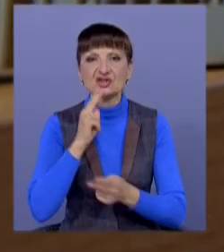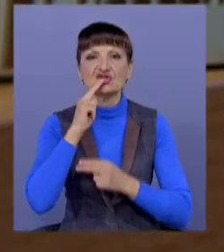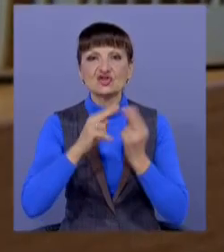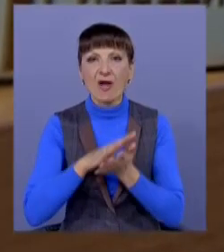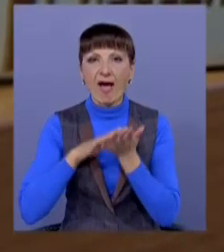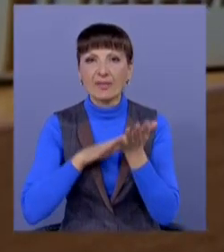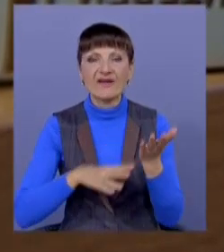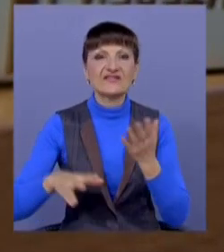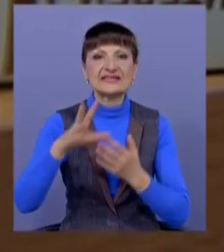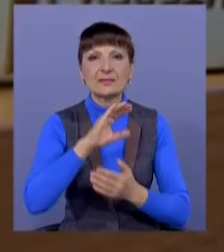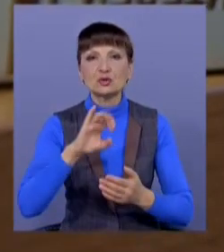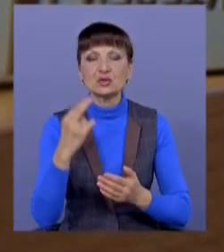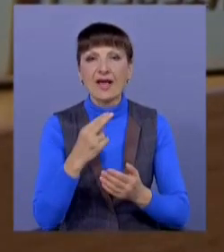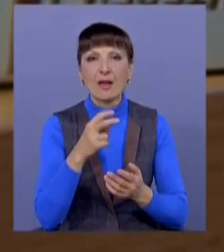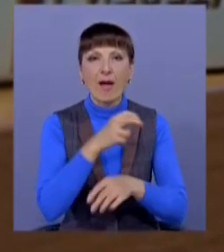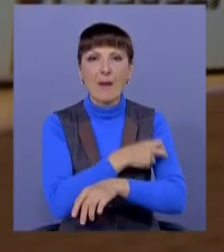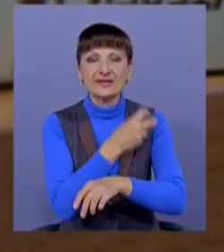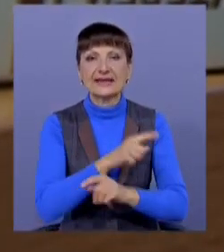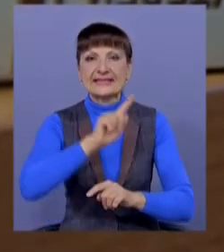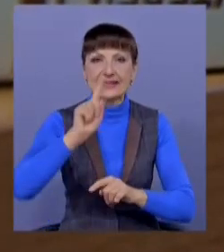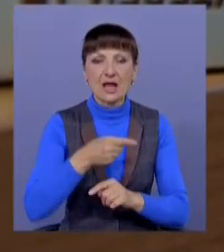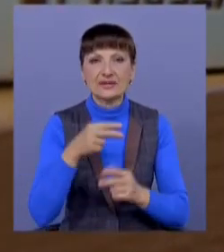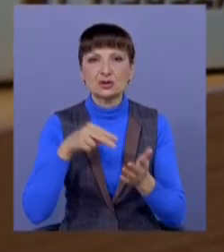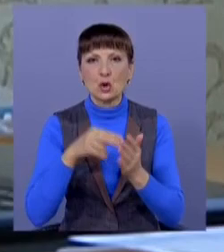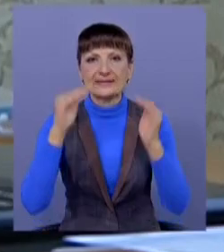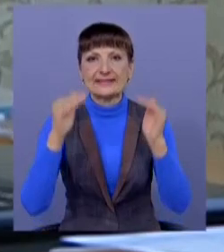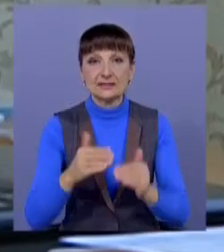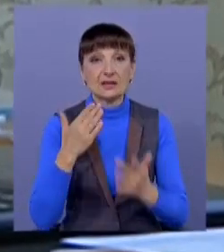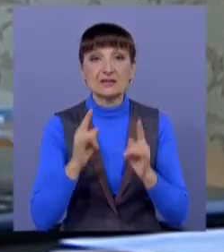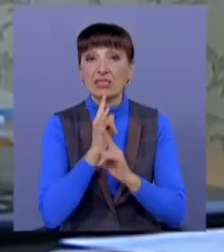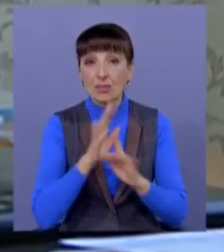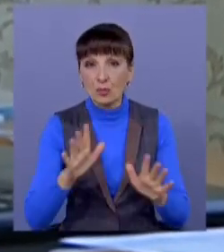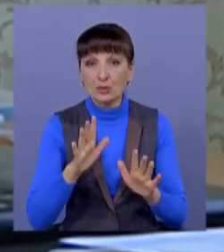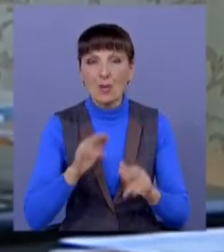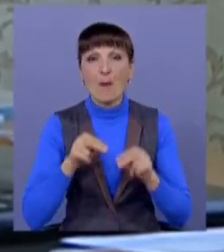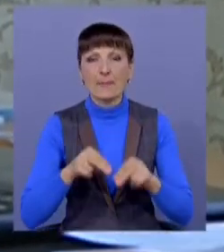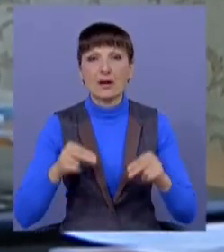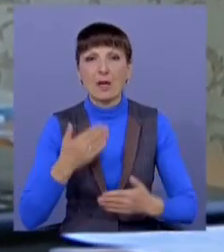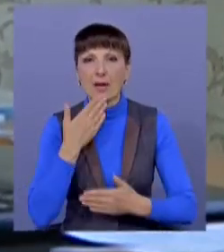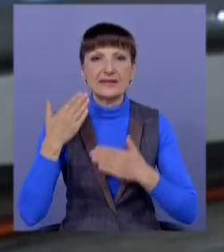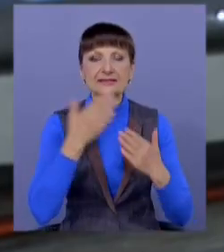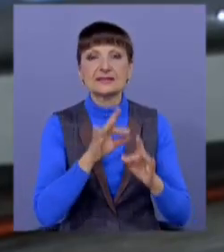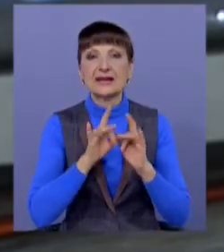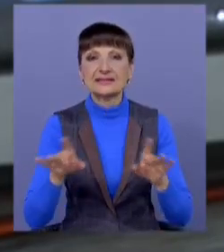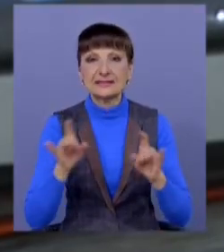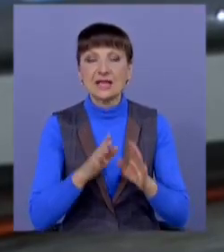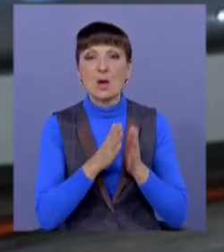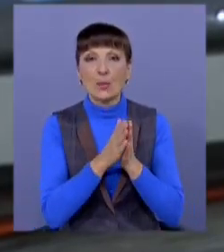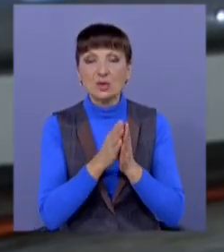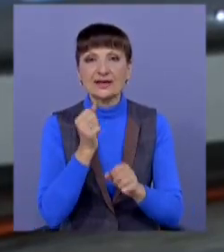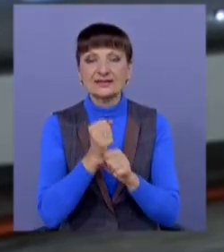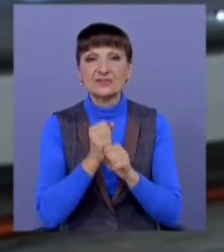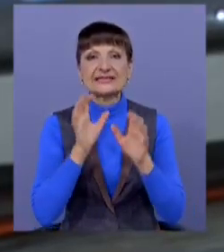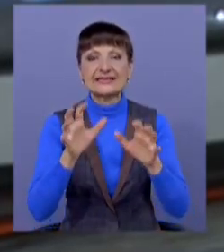виде всем социальным аптекам с требованием снизить цены. В противном случае намерены обратиться в парламент страны за разъяснениями и просьбой